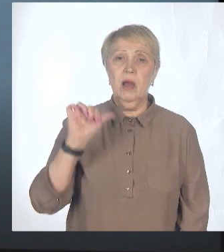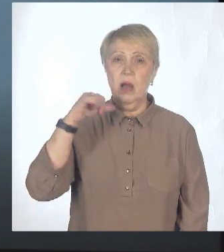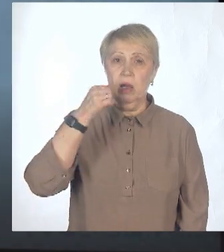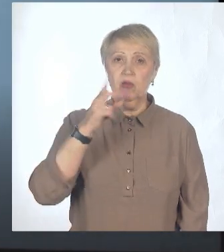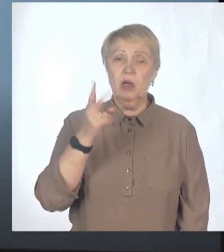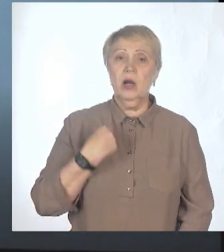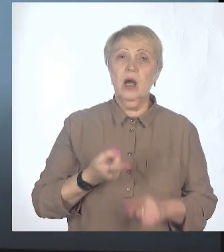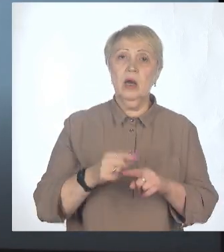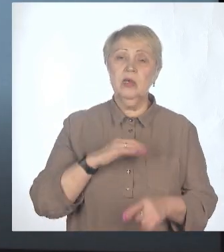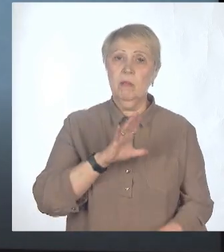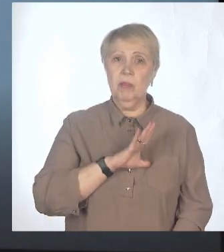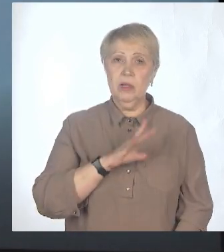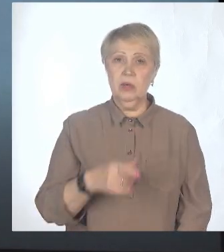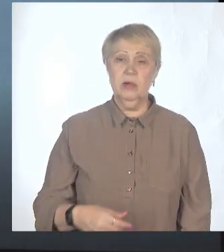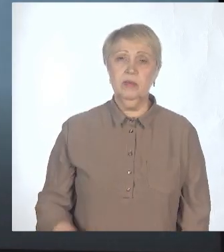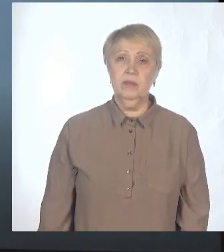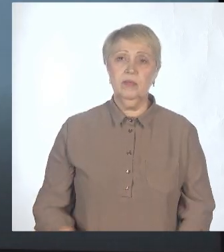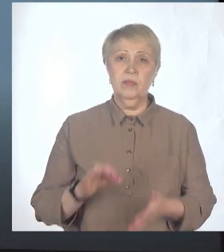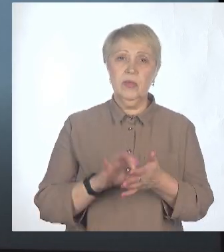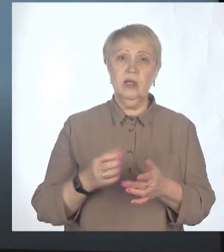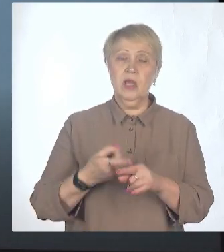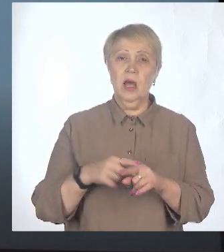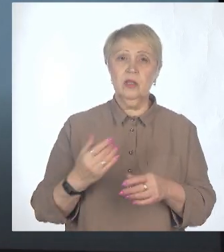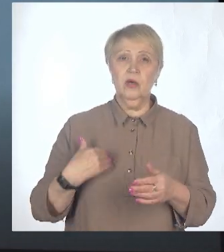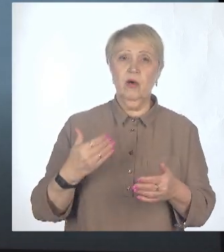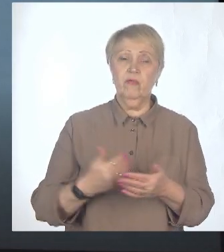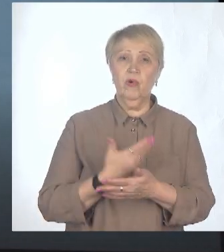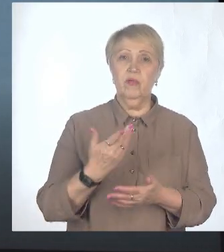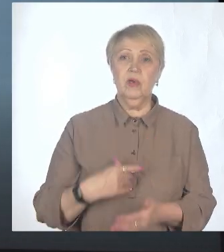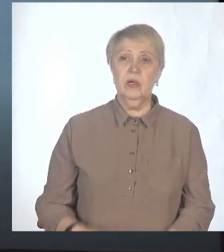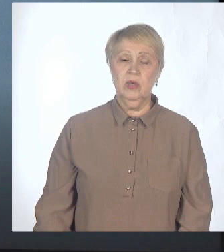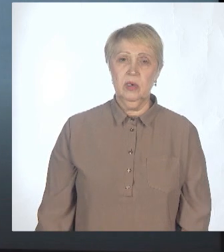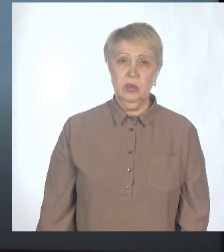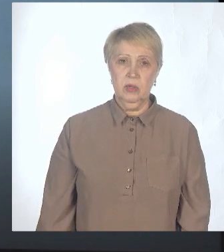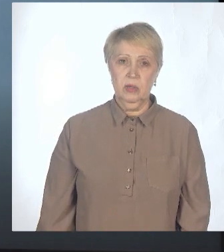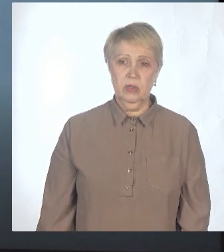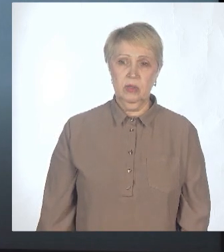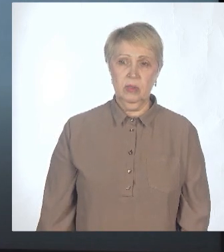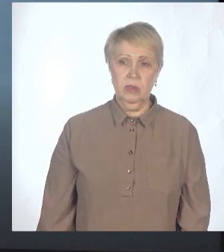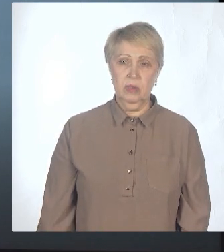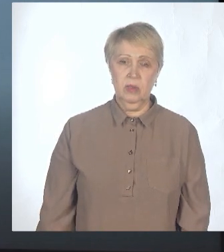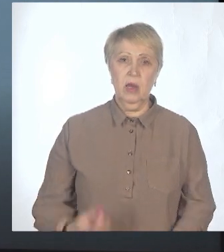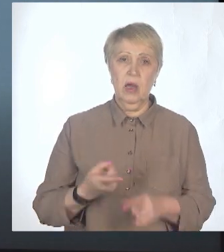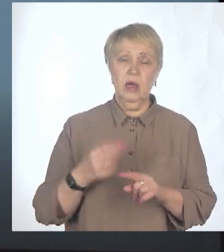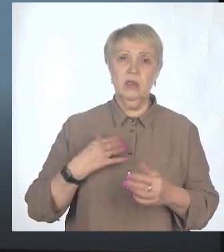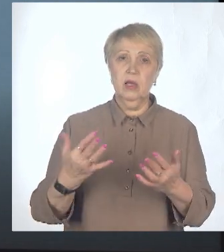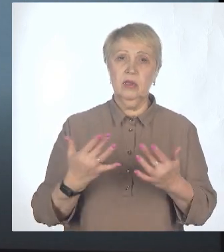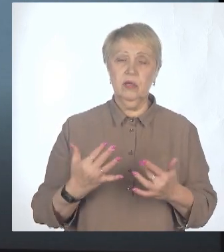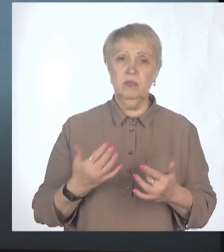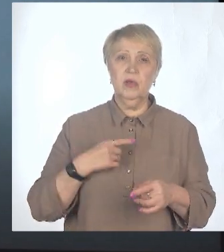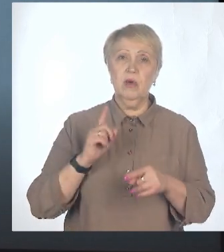было в 20-м, но сейчас это действительно вновь правда. Похожего кризиса мы не проходили. Это требует от нас высокой